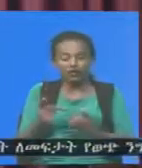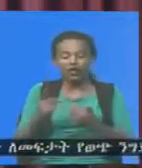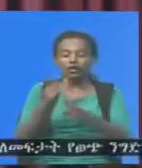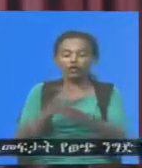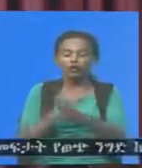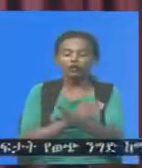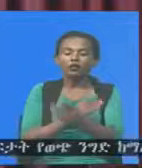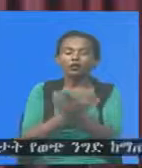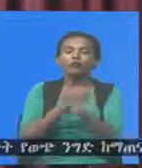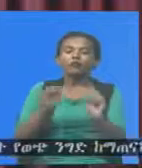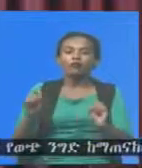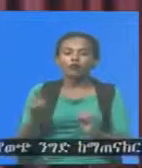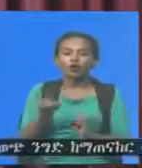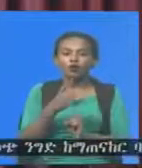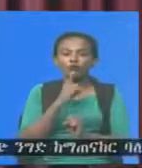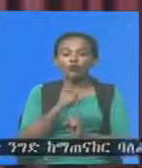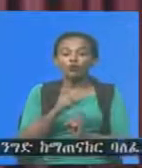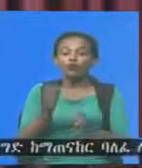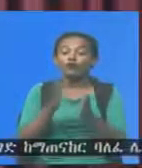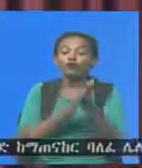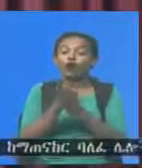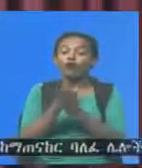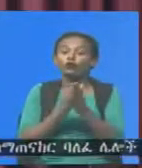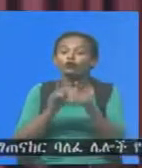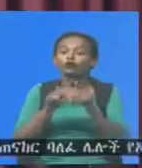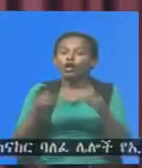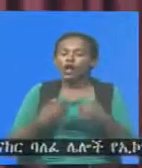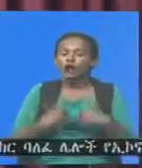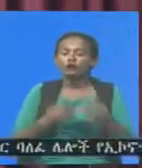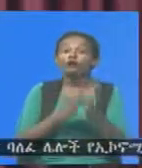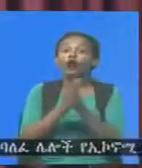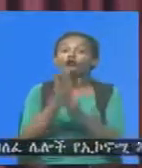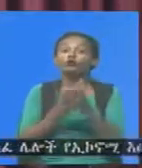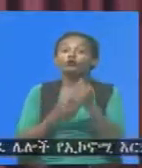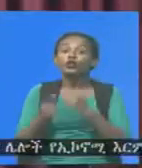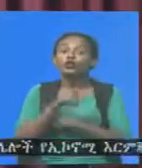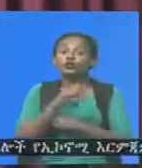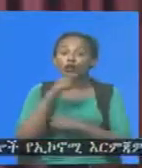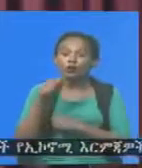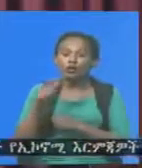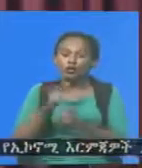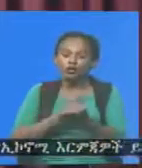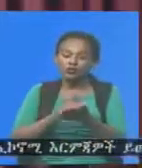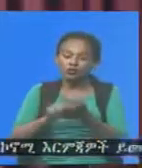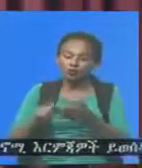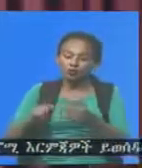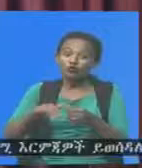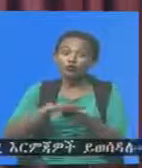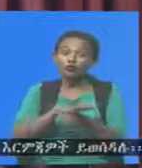እንፈታው ነው ፍላጎቱ ግን አለ ፍላጎት ብቻ ሳይሆን ሳምንቱን በሙሉ